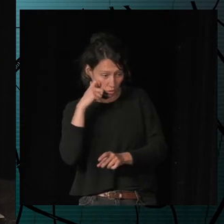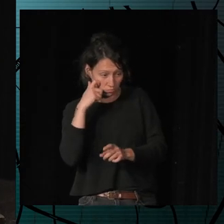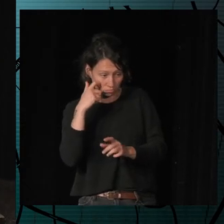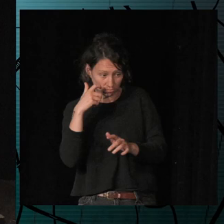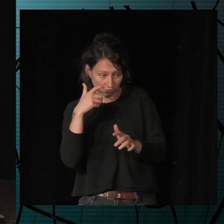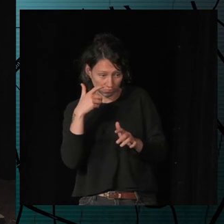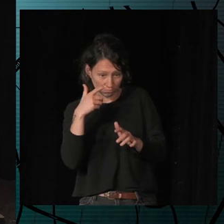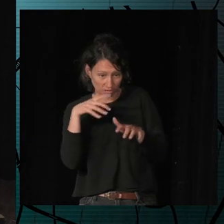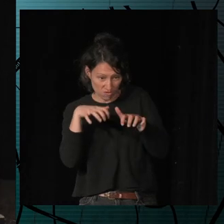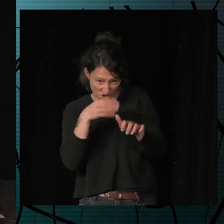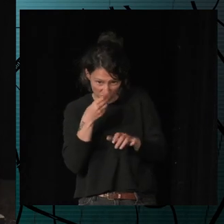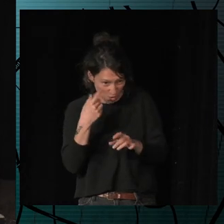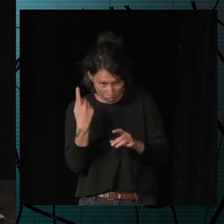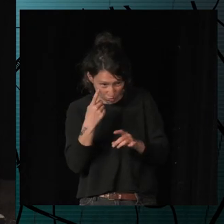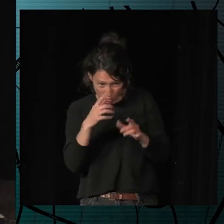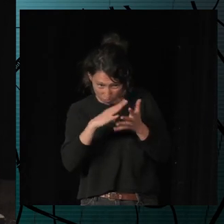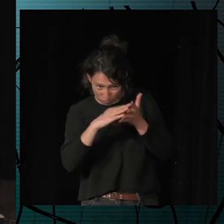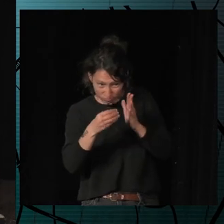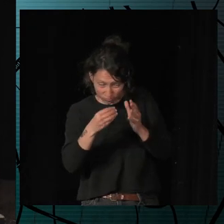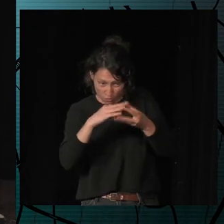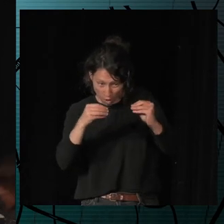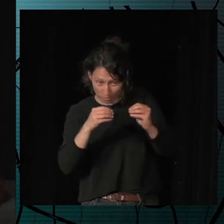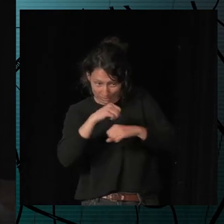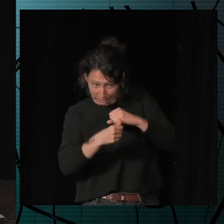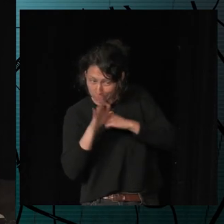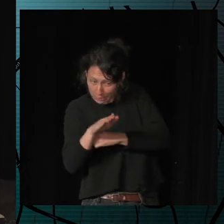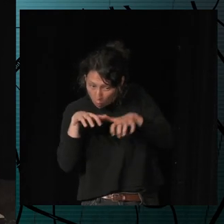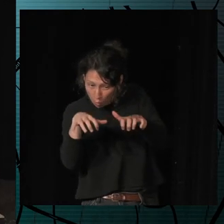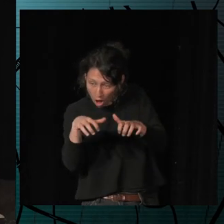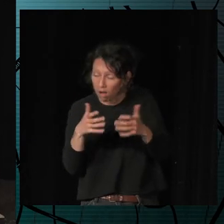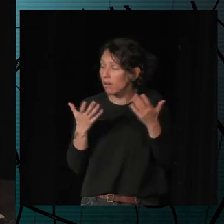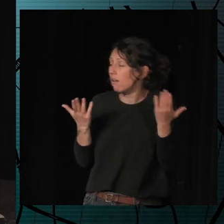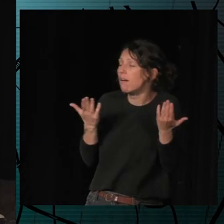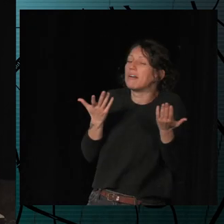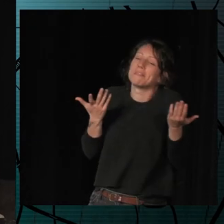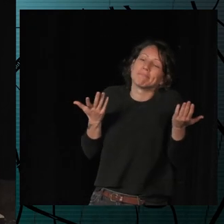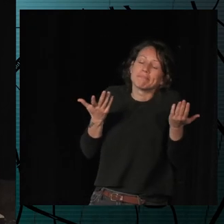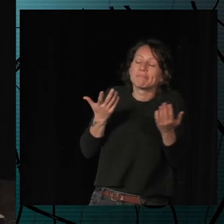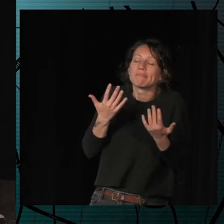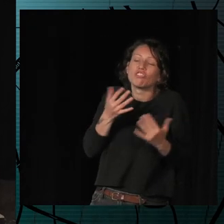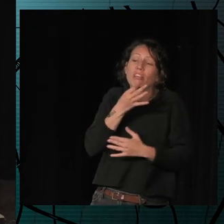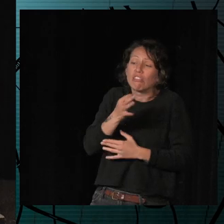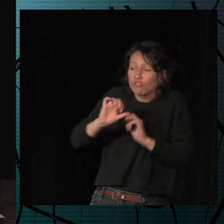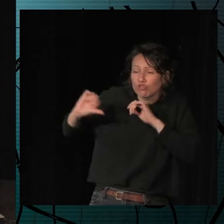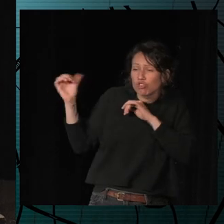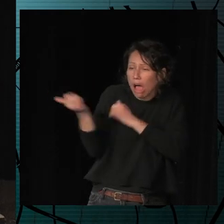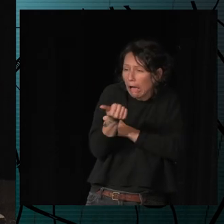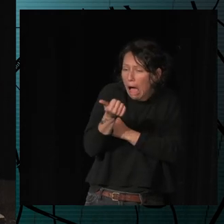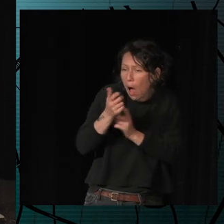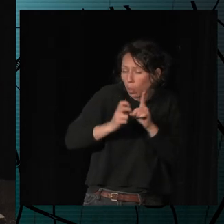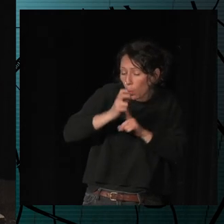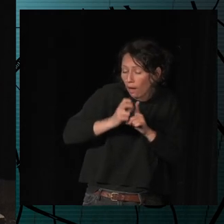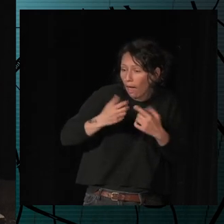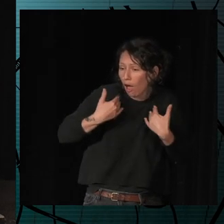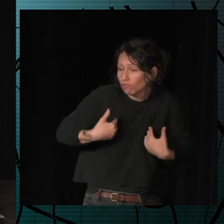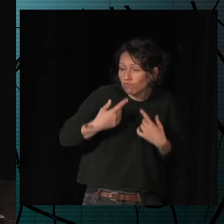fois c'est très subjectif je pense que chacun a son à son degré de de de de résistance à la bah à est froid et selon le volet de Resident